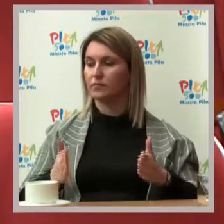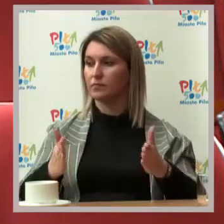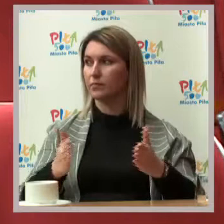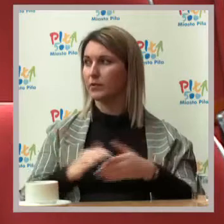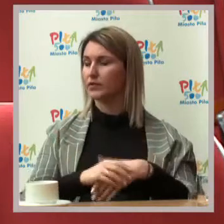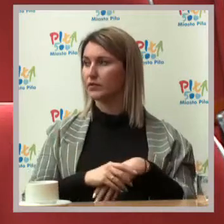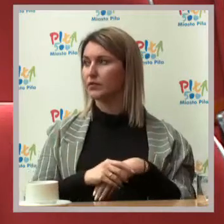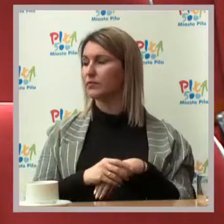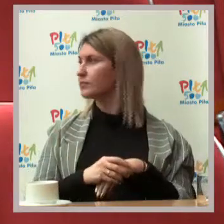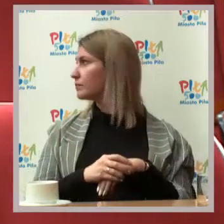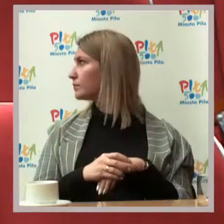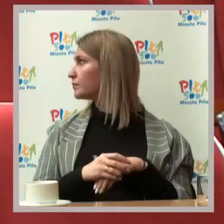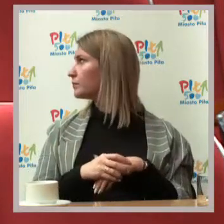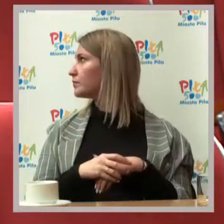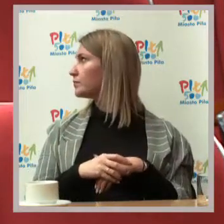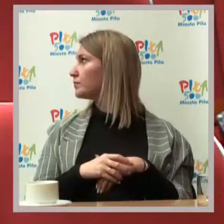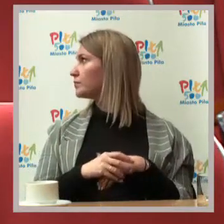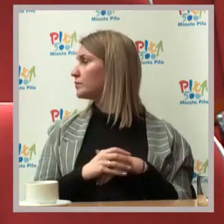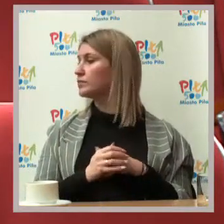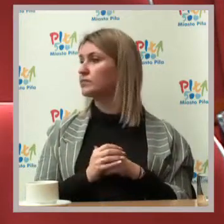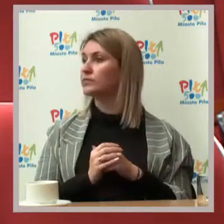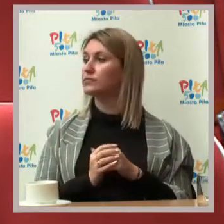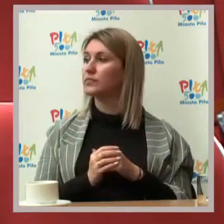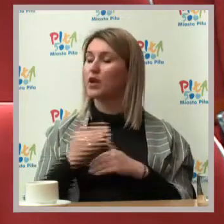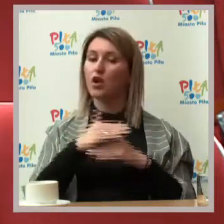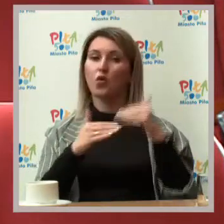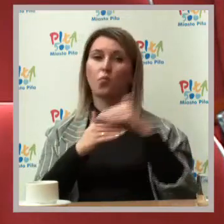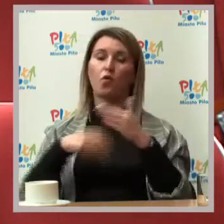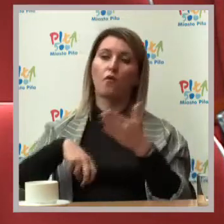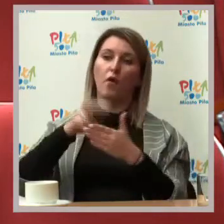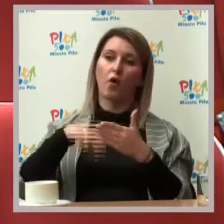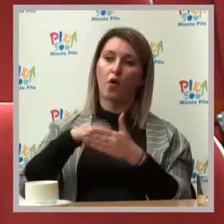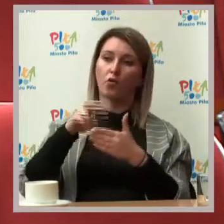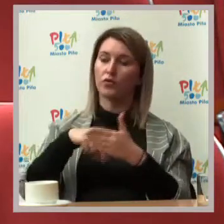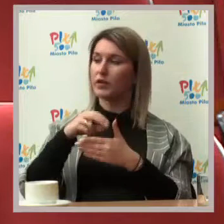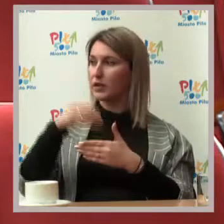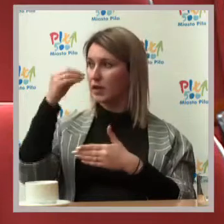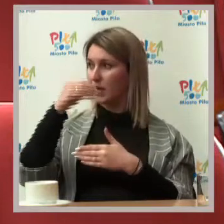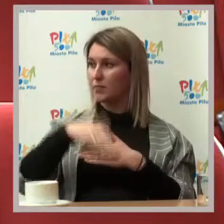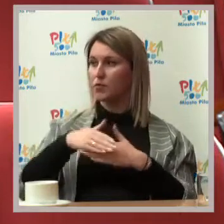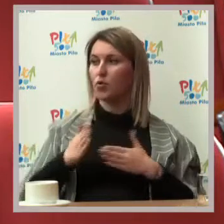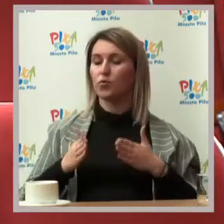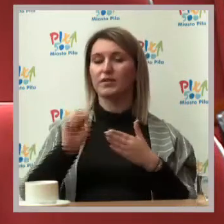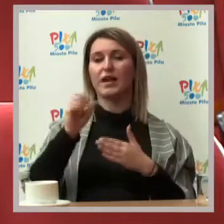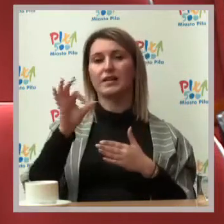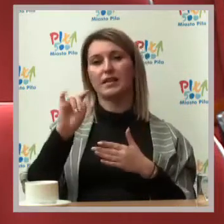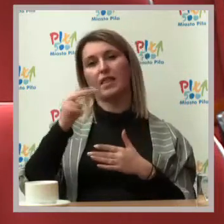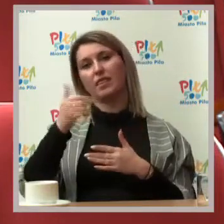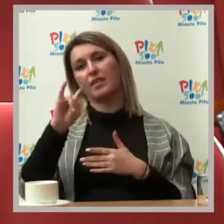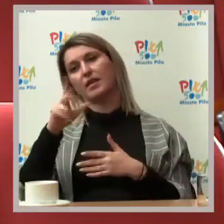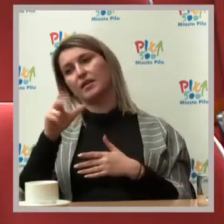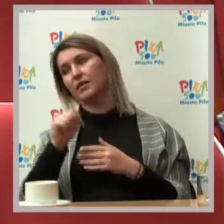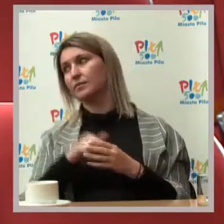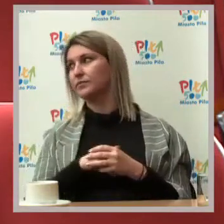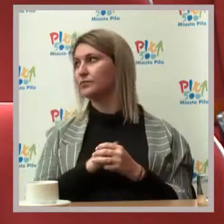okulnej boiska lekkoatletycznego przy szkole podstawowej nr 12, budowę chodnika przy ulicy Asnyka od ulicy Orzeszkowej do